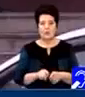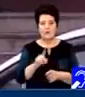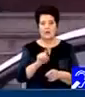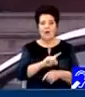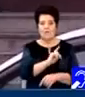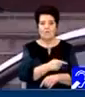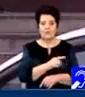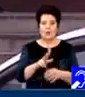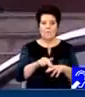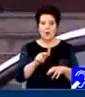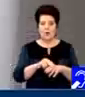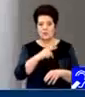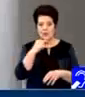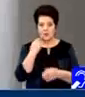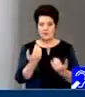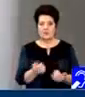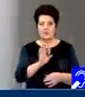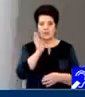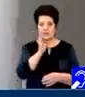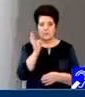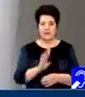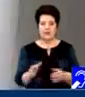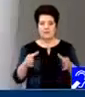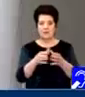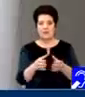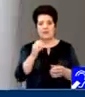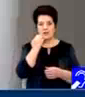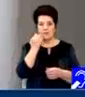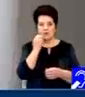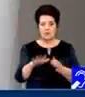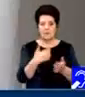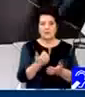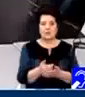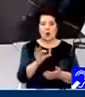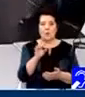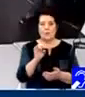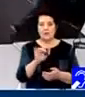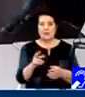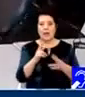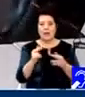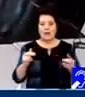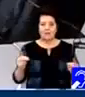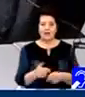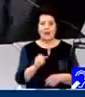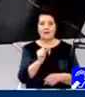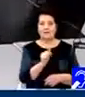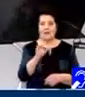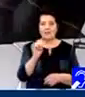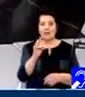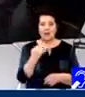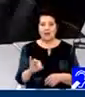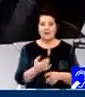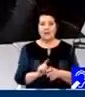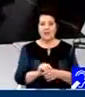forțe ale poliției ruse au pătruns în această dimineață în sediul de campanie din Moscova al principalului oponent al Kremlinului, Alexei Navalny. Anchetatorii au